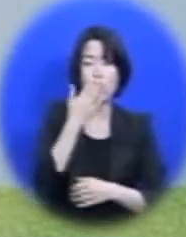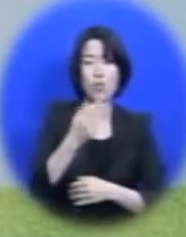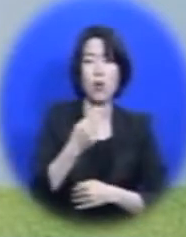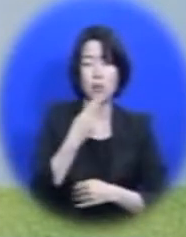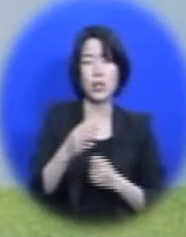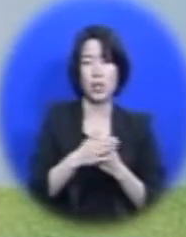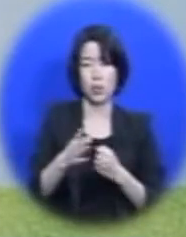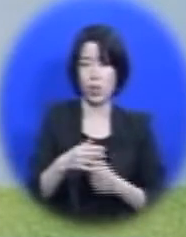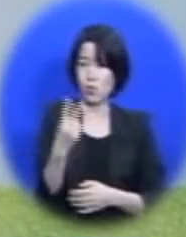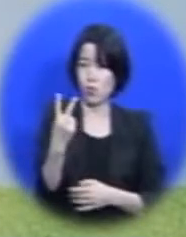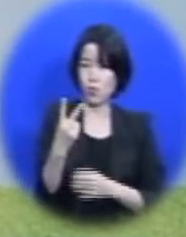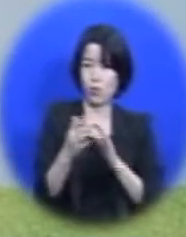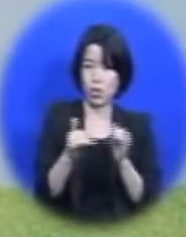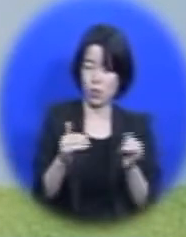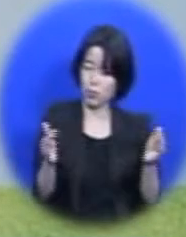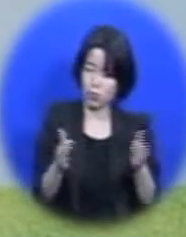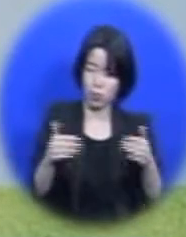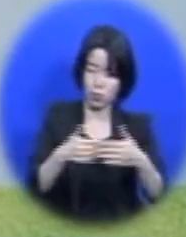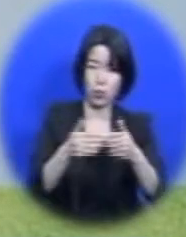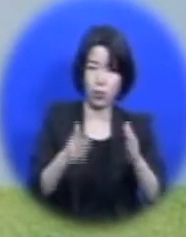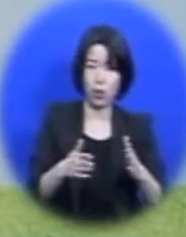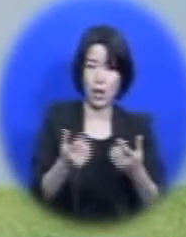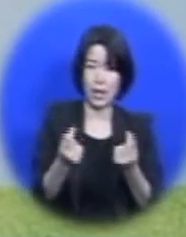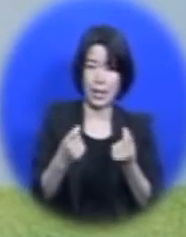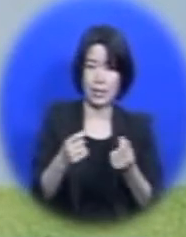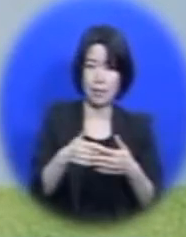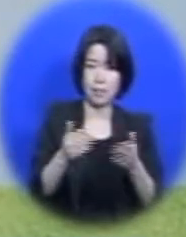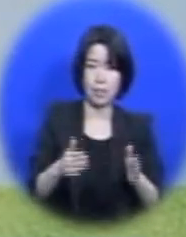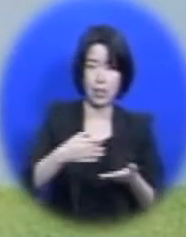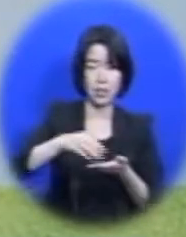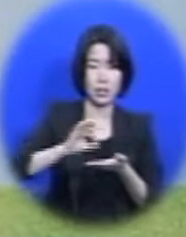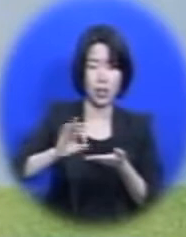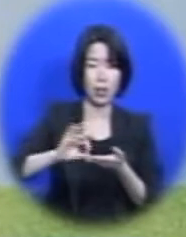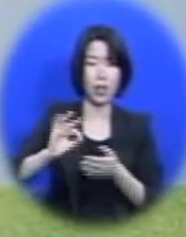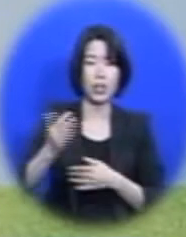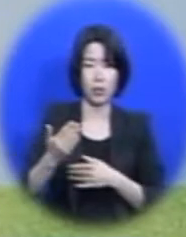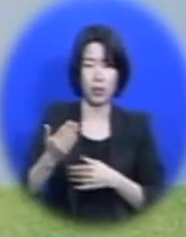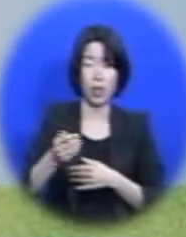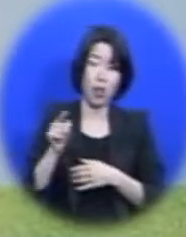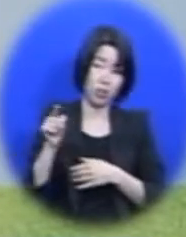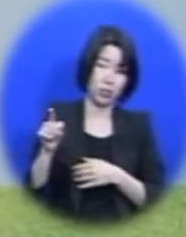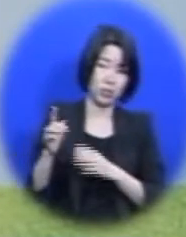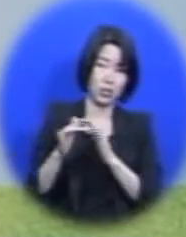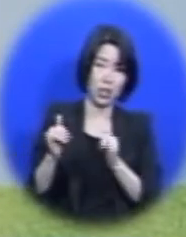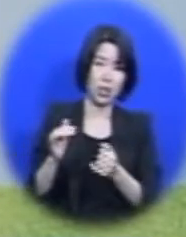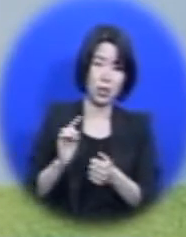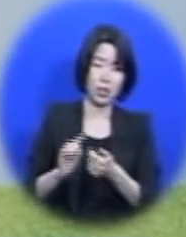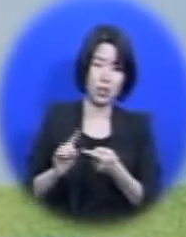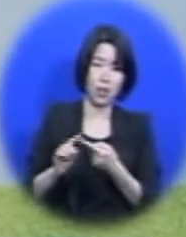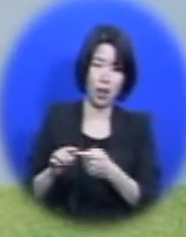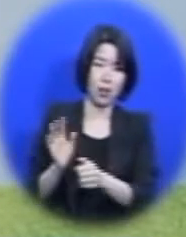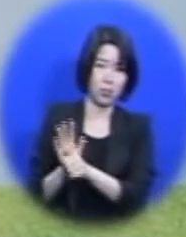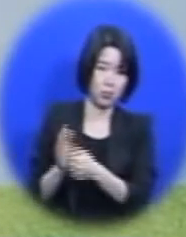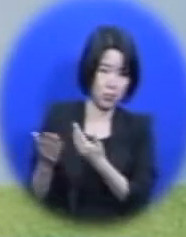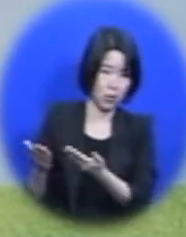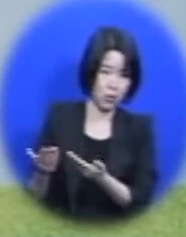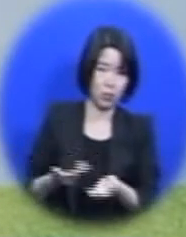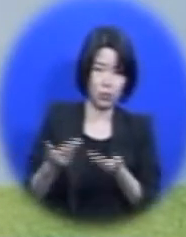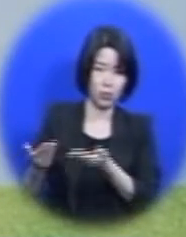두 사람이 좁은 공간에 같은 방을 써야 되면 아무래도 그 사람에 대한 배려를 해줘야 되고 신경을 써야